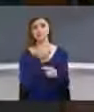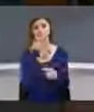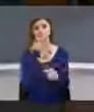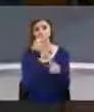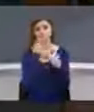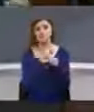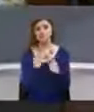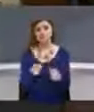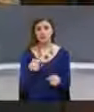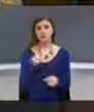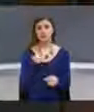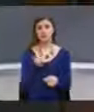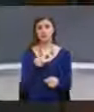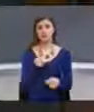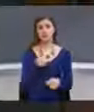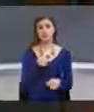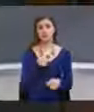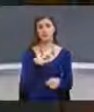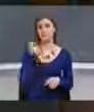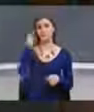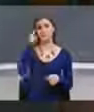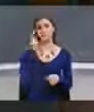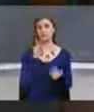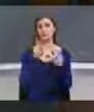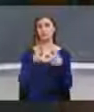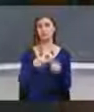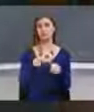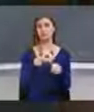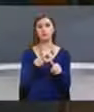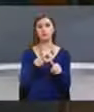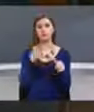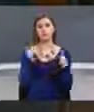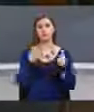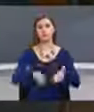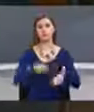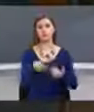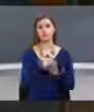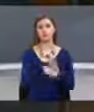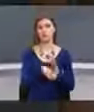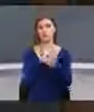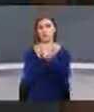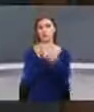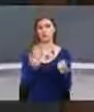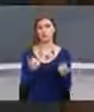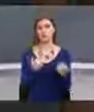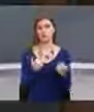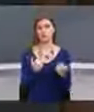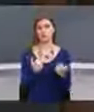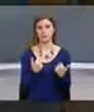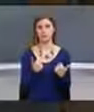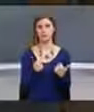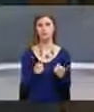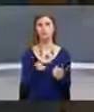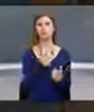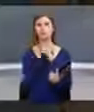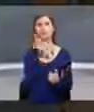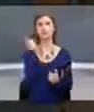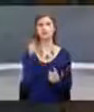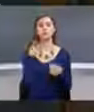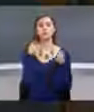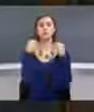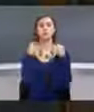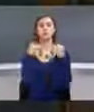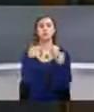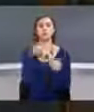të këtij ligji, atëherë mendoj që nuk kemi bërë ligj për barazi gjinore, por vetëm një fletushk